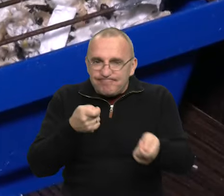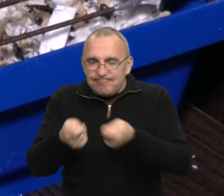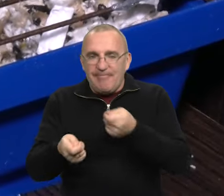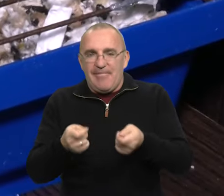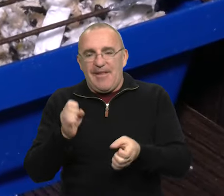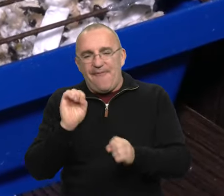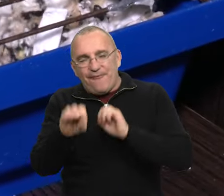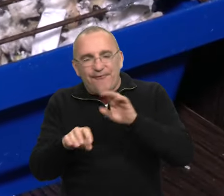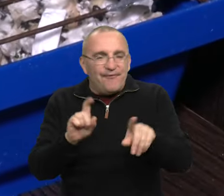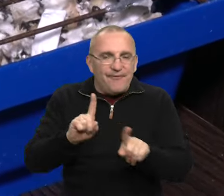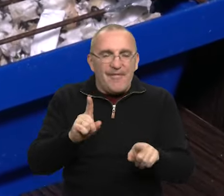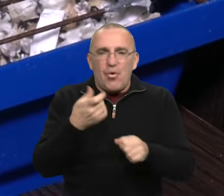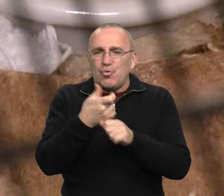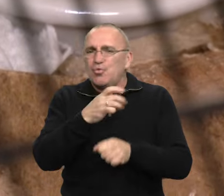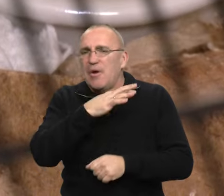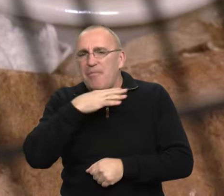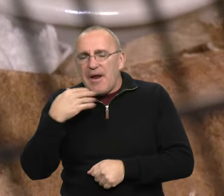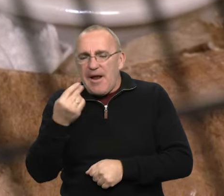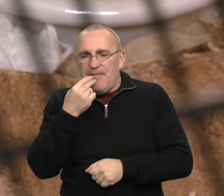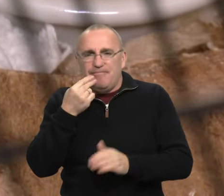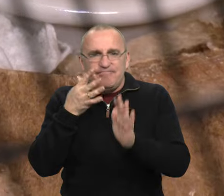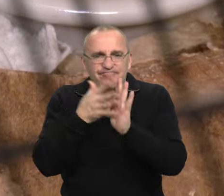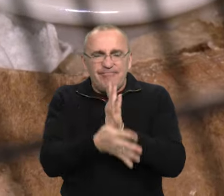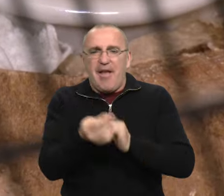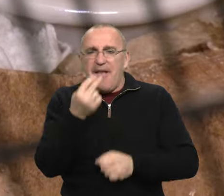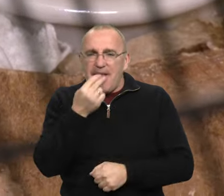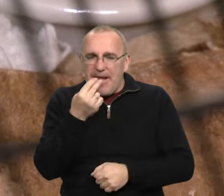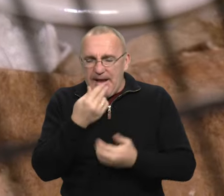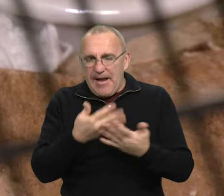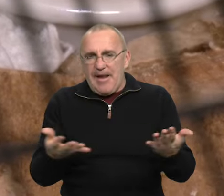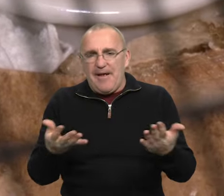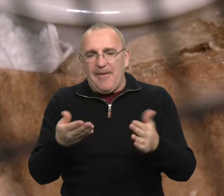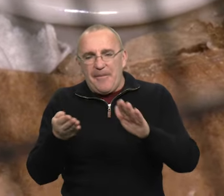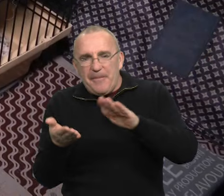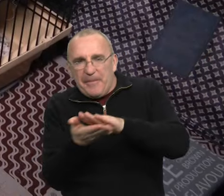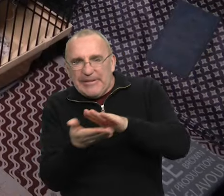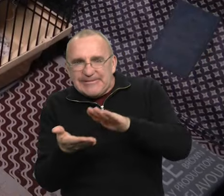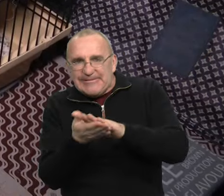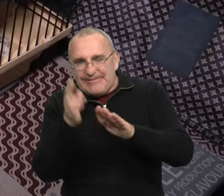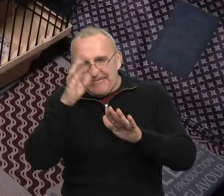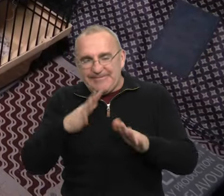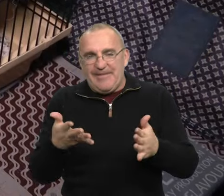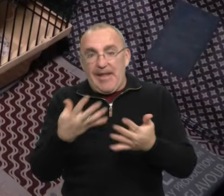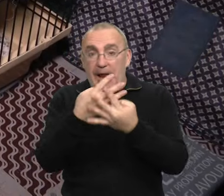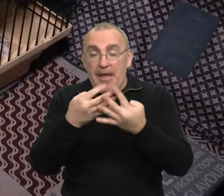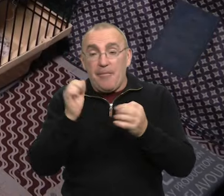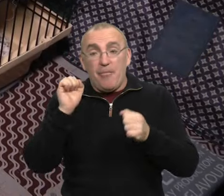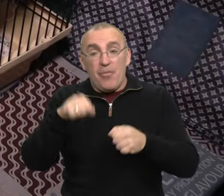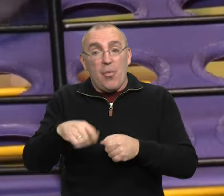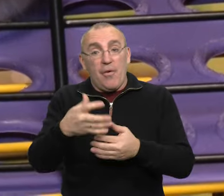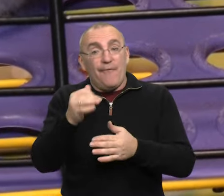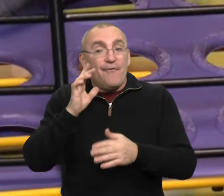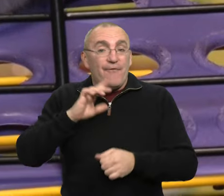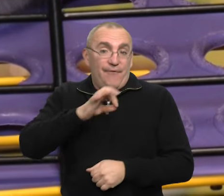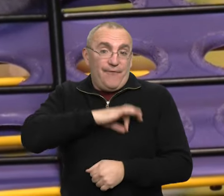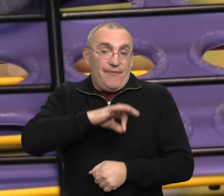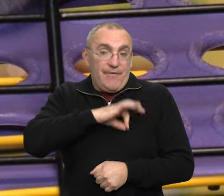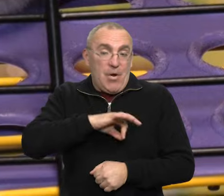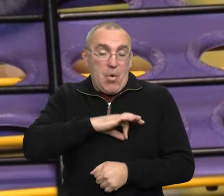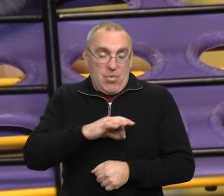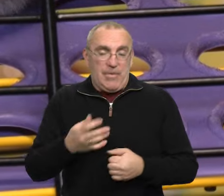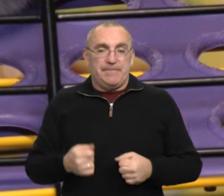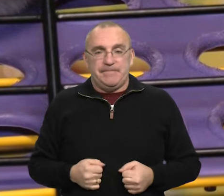викидується і дуже багато йде і єди і підстілок каже клітки може взяти у тимчасове користування